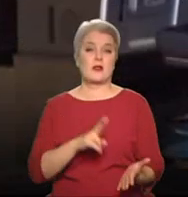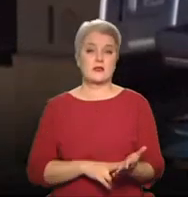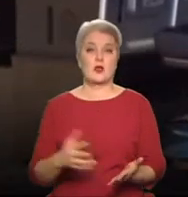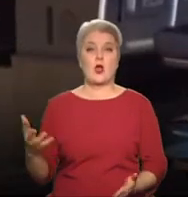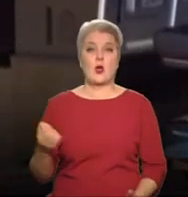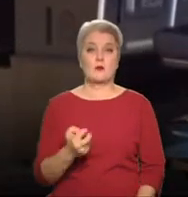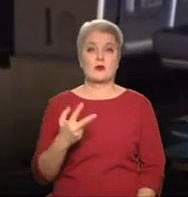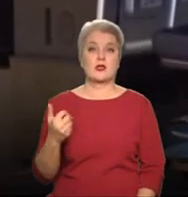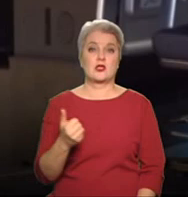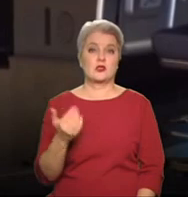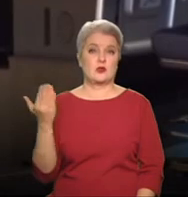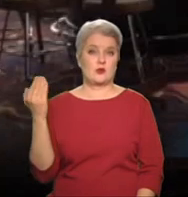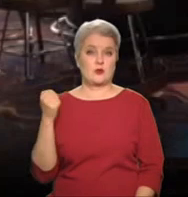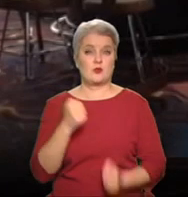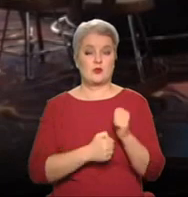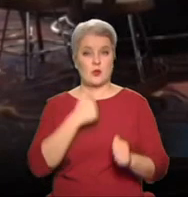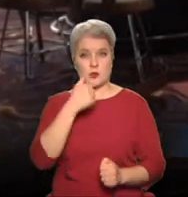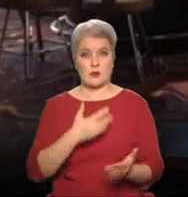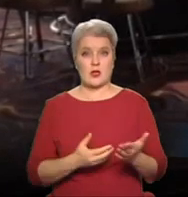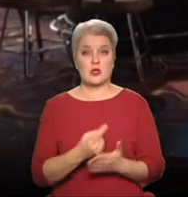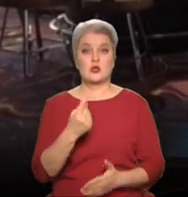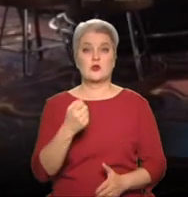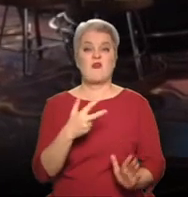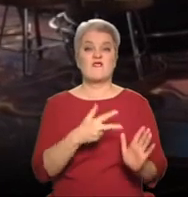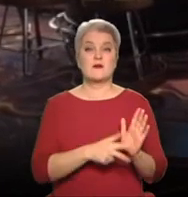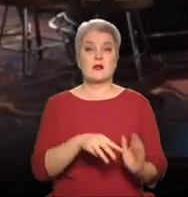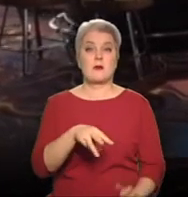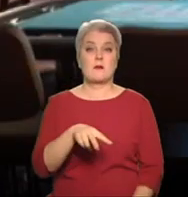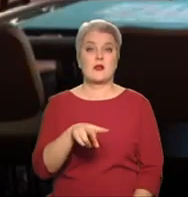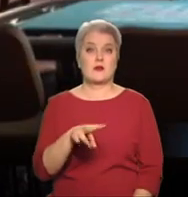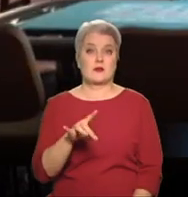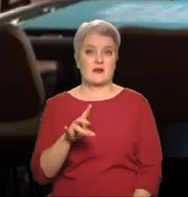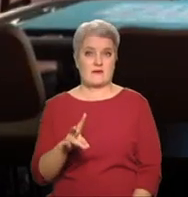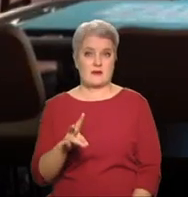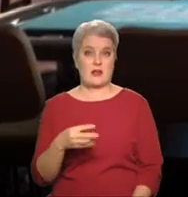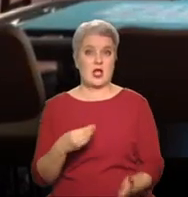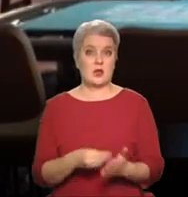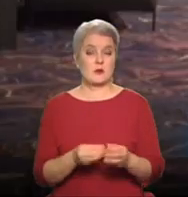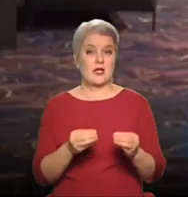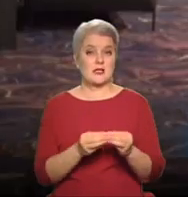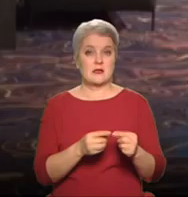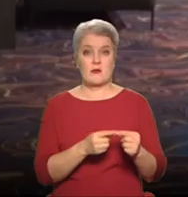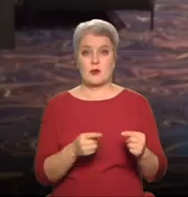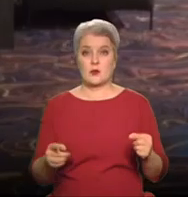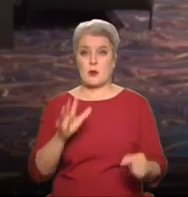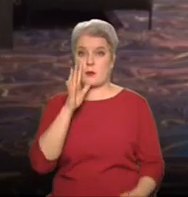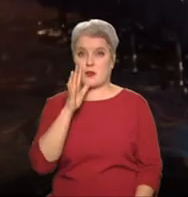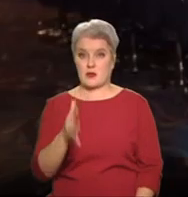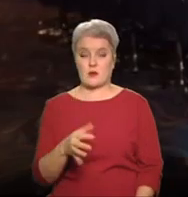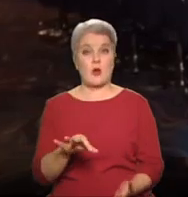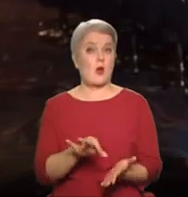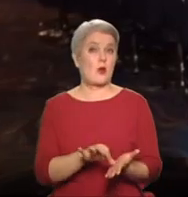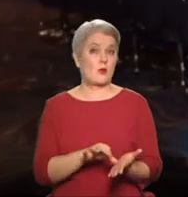тому. Щороку сплачуватимуть за неї 180 мільйонів гривень. Але сума не змінюватиметься упродовж 5 років. Оцінити, як